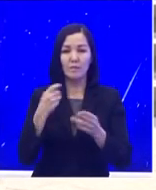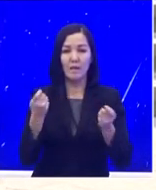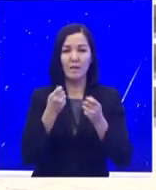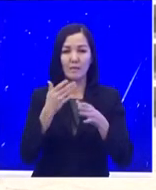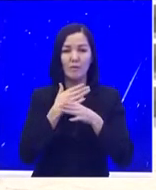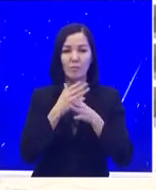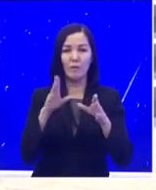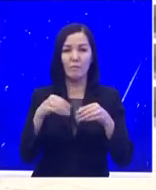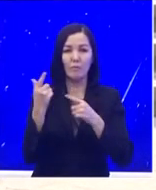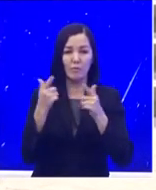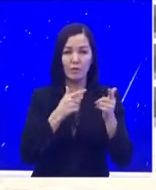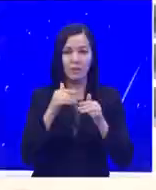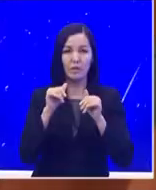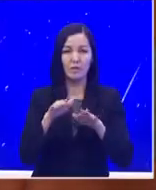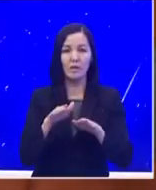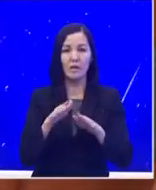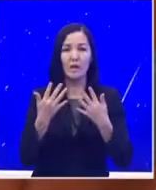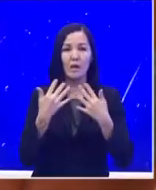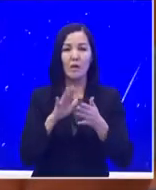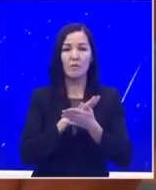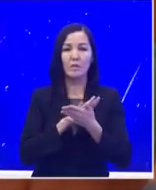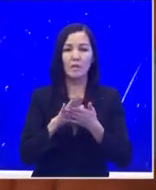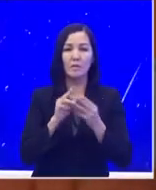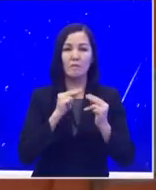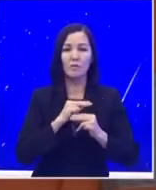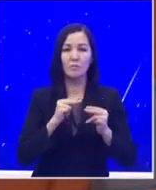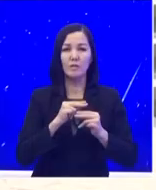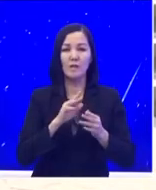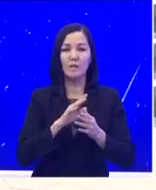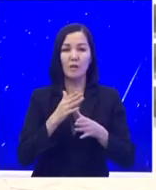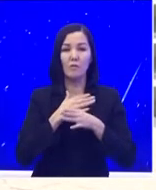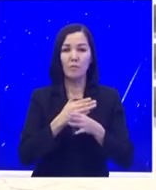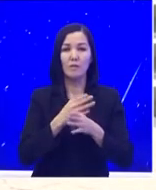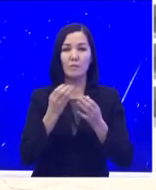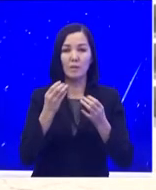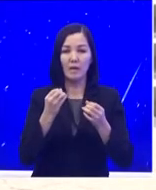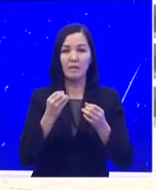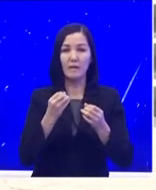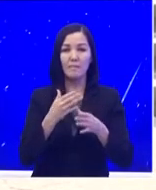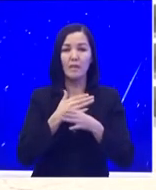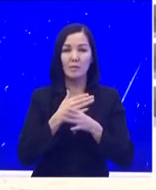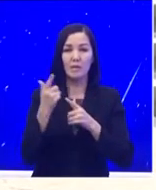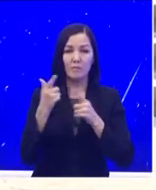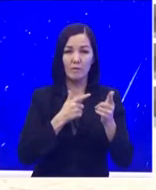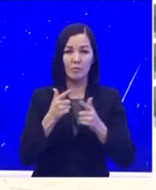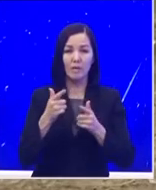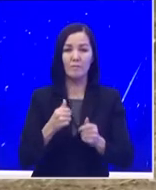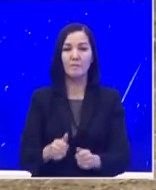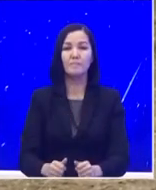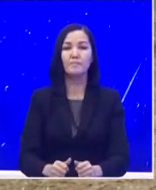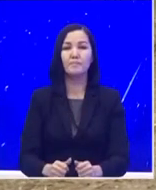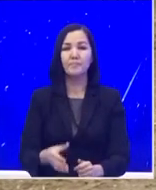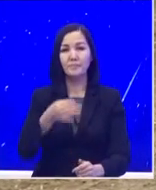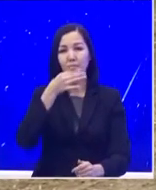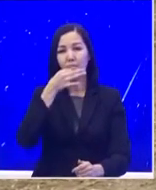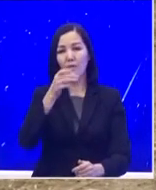болса көмектесуді жөн көрдік. Біз бұл ауылдың тазалық жұмыстарына көмектесіп қана қоймай, басқа жағынан жәрдемдесуге дайынбыз.